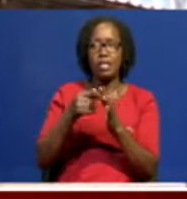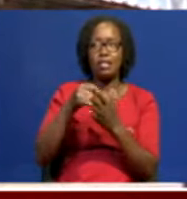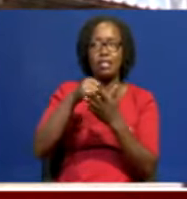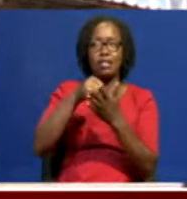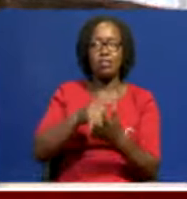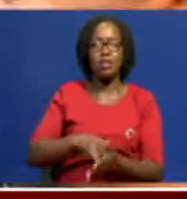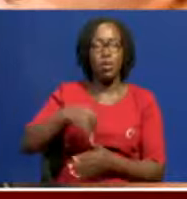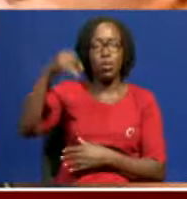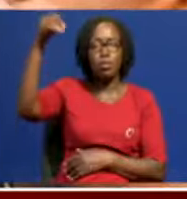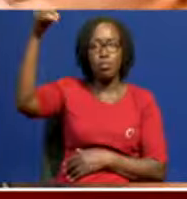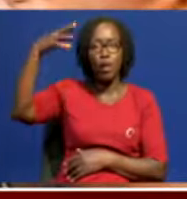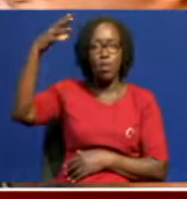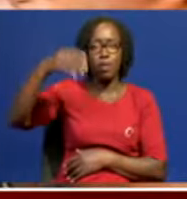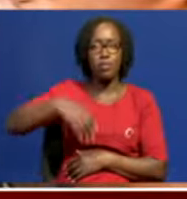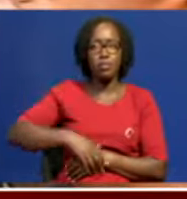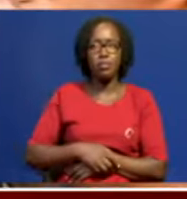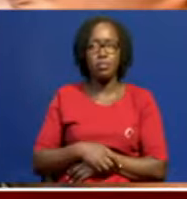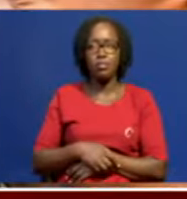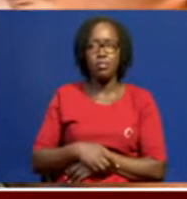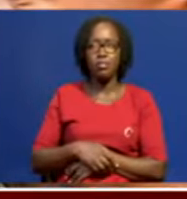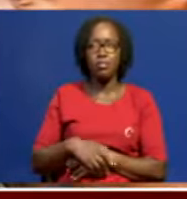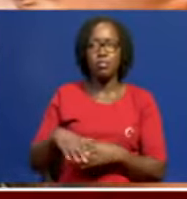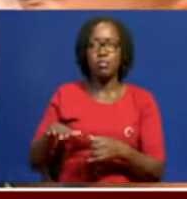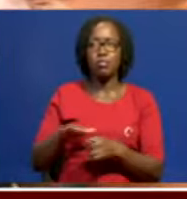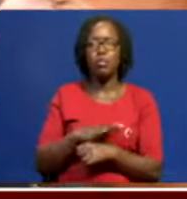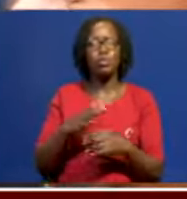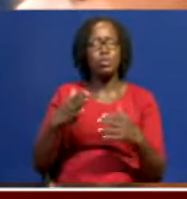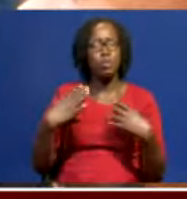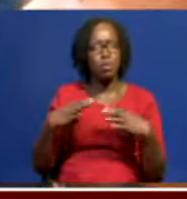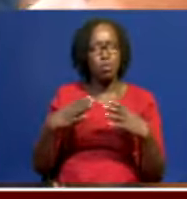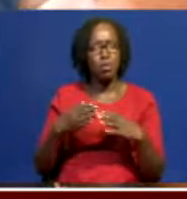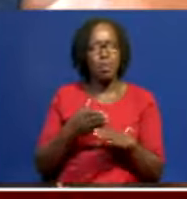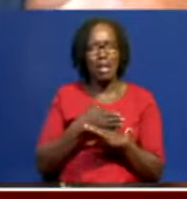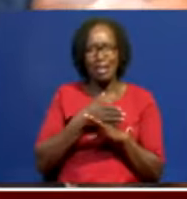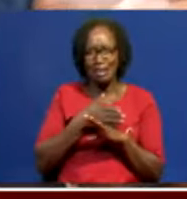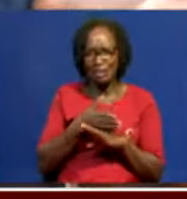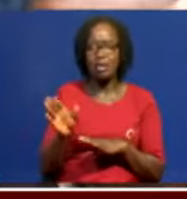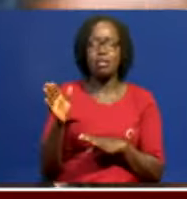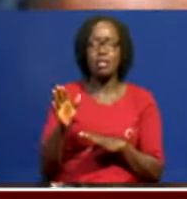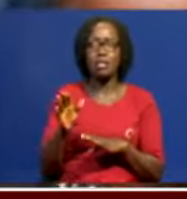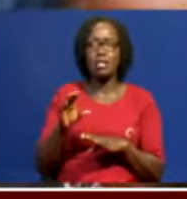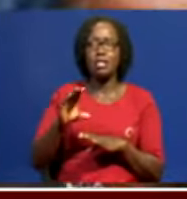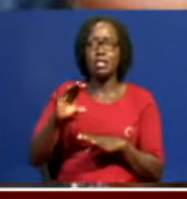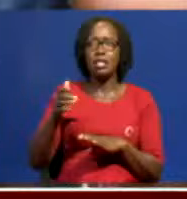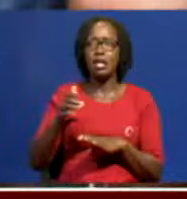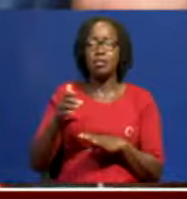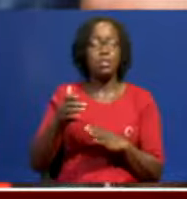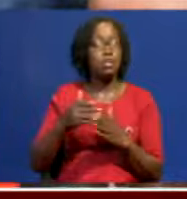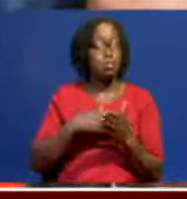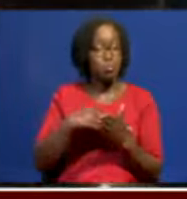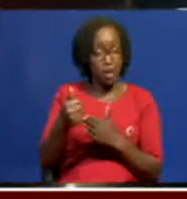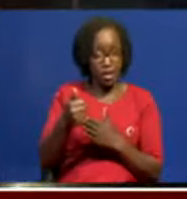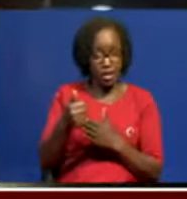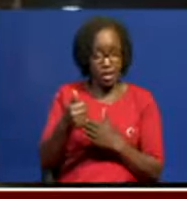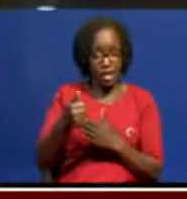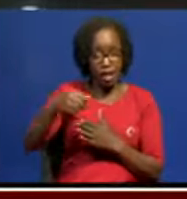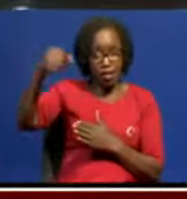umeme. Ni watu wengi waumia, wameenda hasara. Tunaomba kaunti inunue masima moto ya